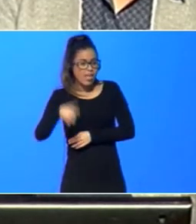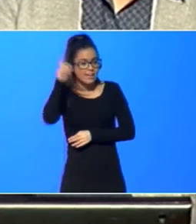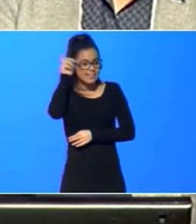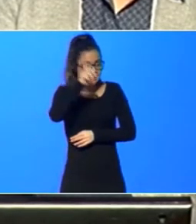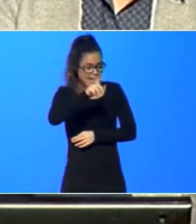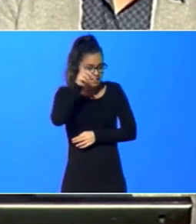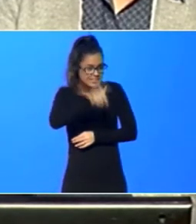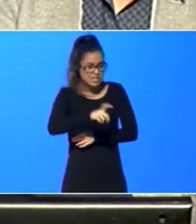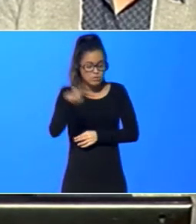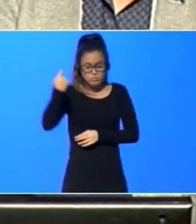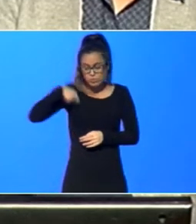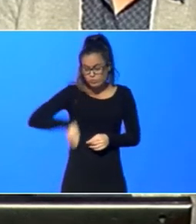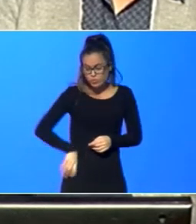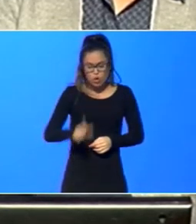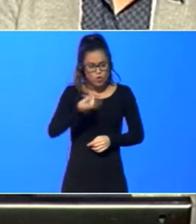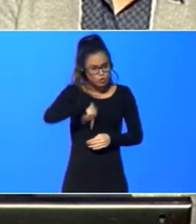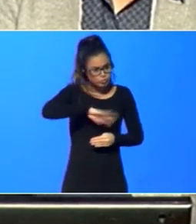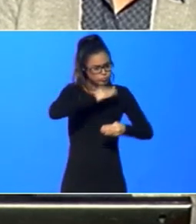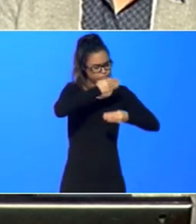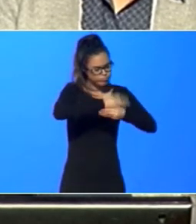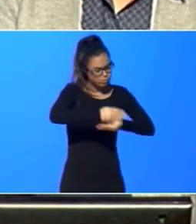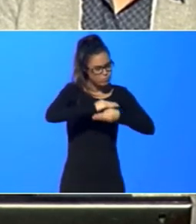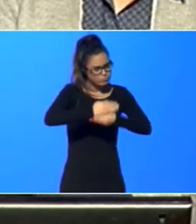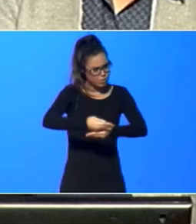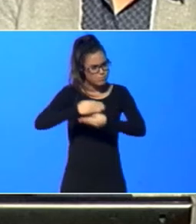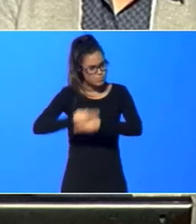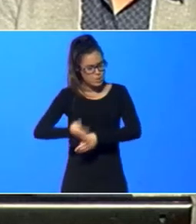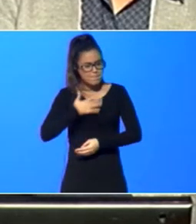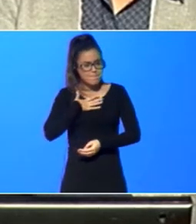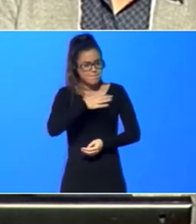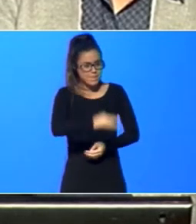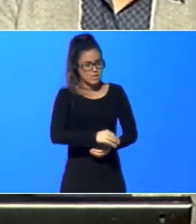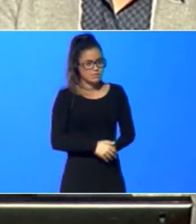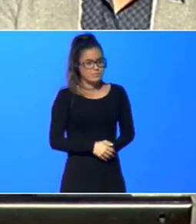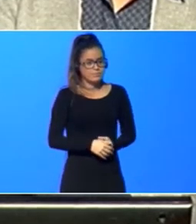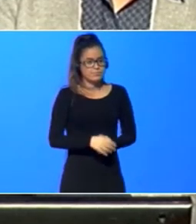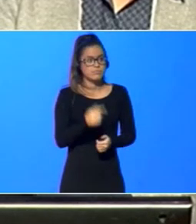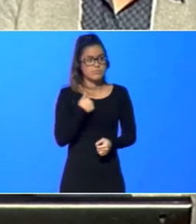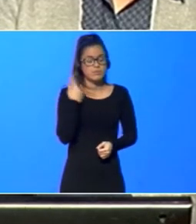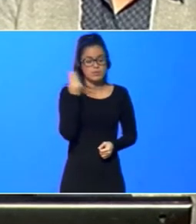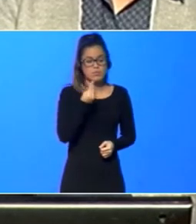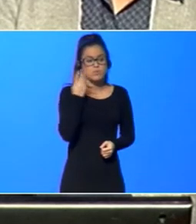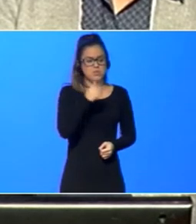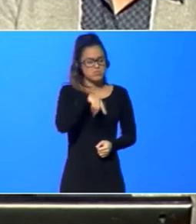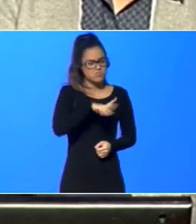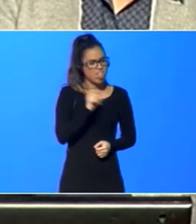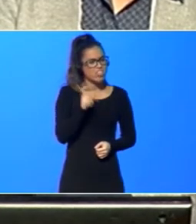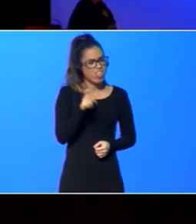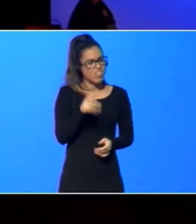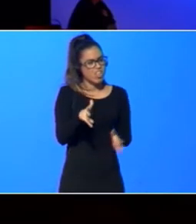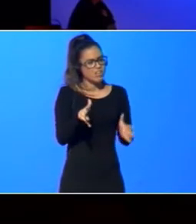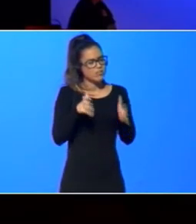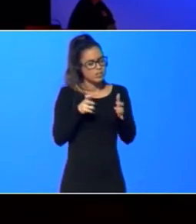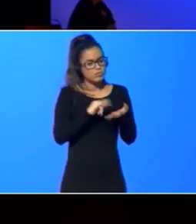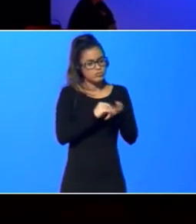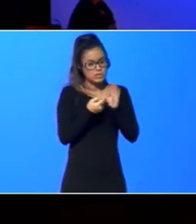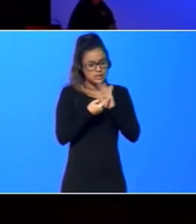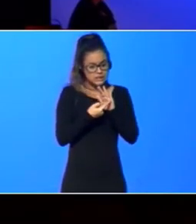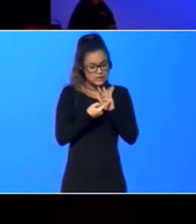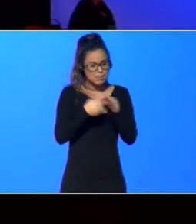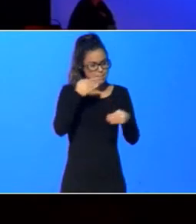profesionalok, gainditu aldoguz. Eta nik pentsatzen dut, askotan hori egiten dugula. Sistemak ipintzen da